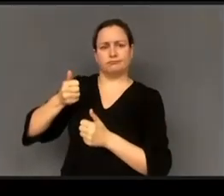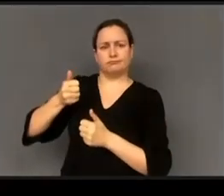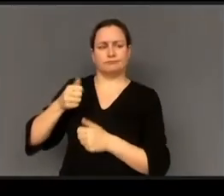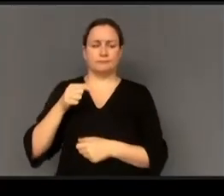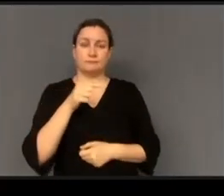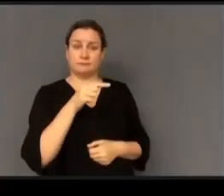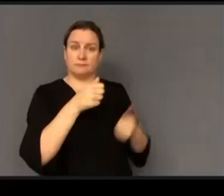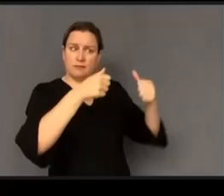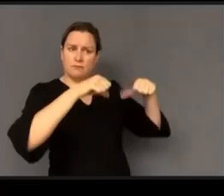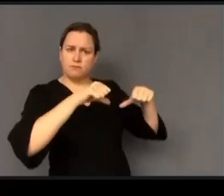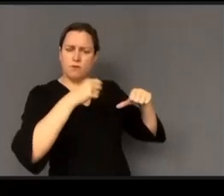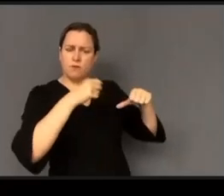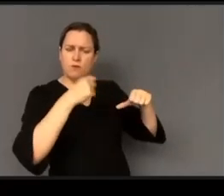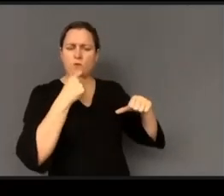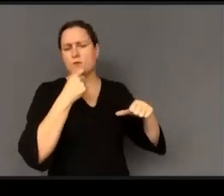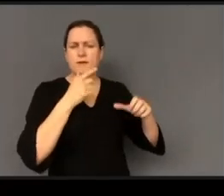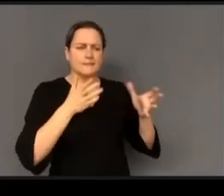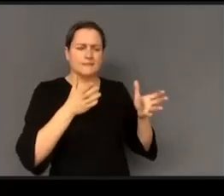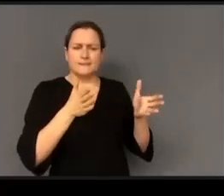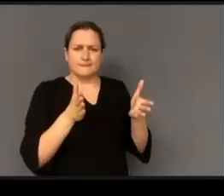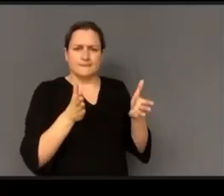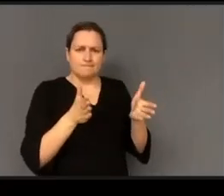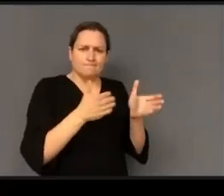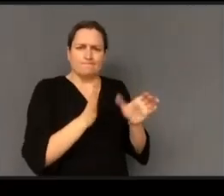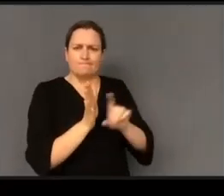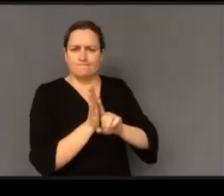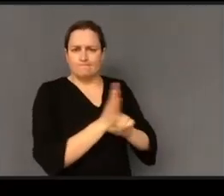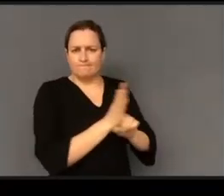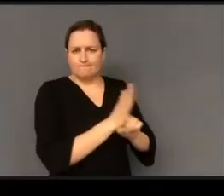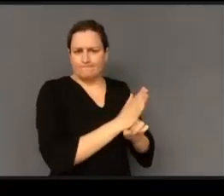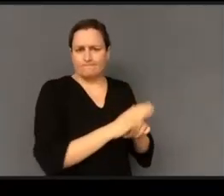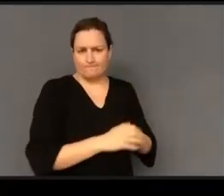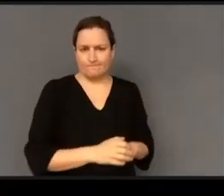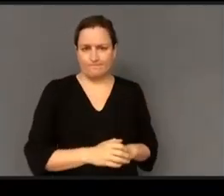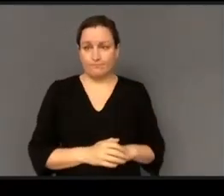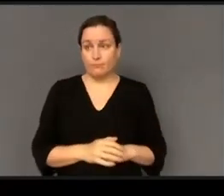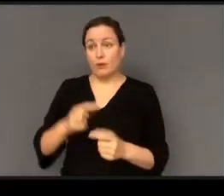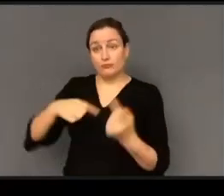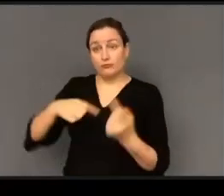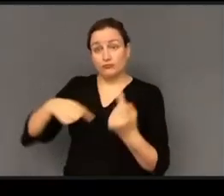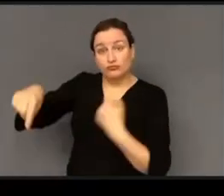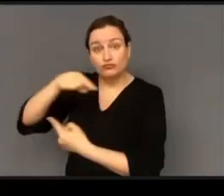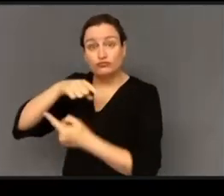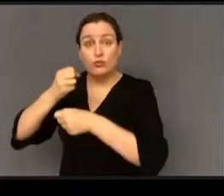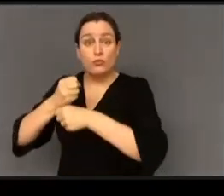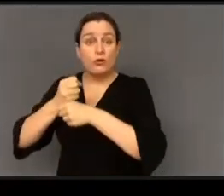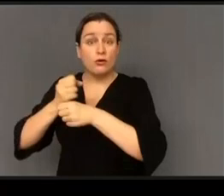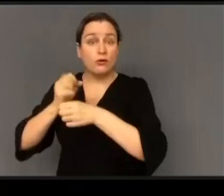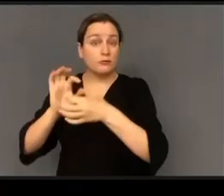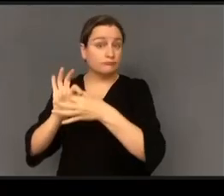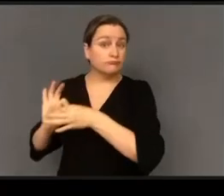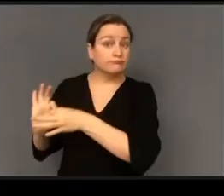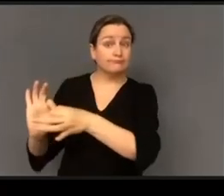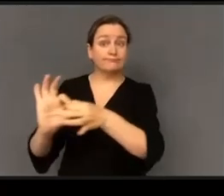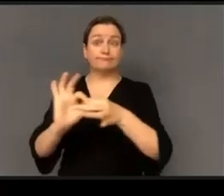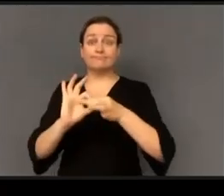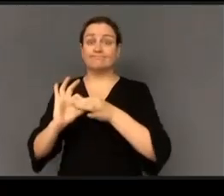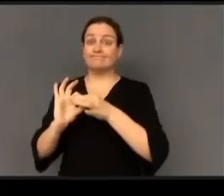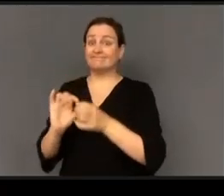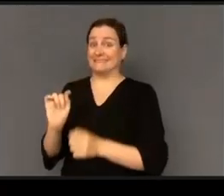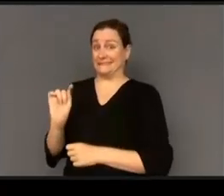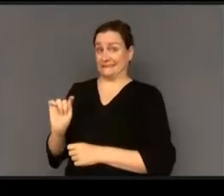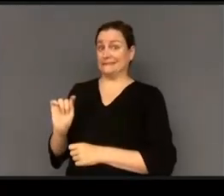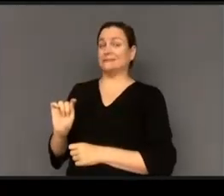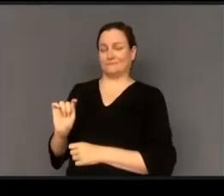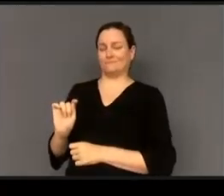المختلفه لتقاسم حكمتهم في اطار نهج نسميه النهج متعدد اصحاب